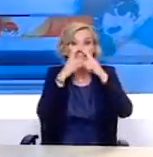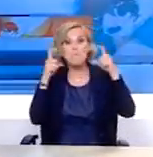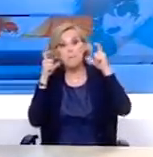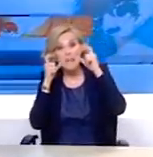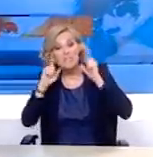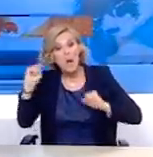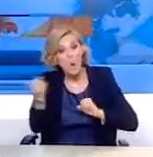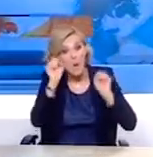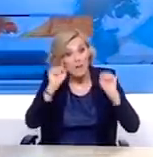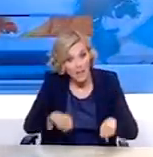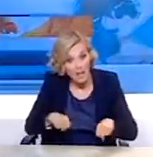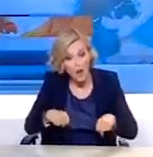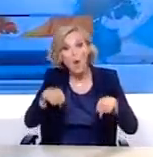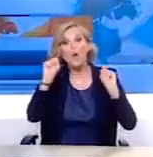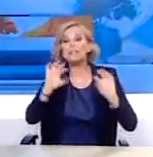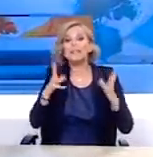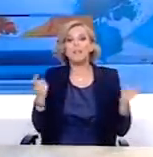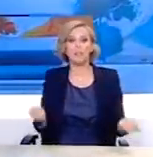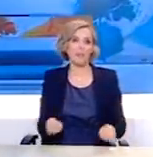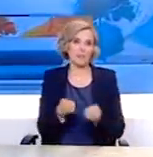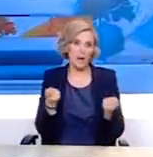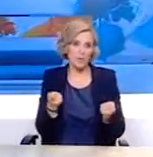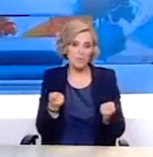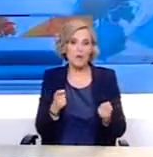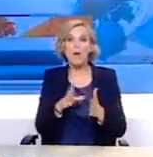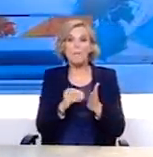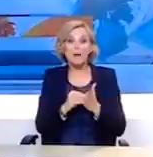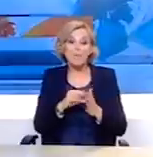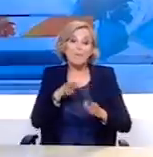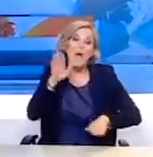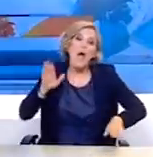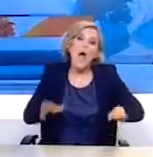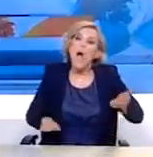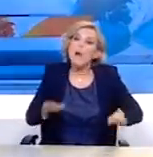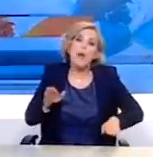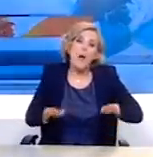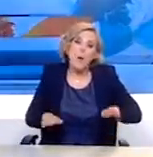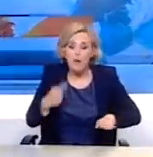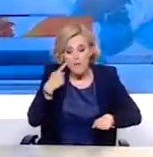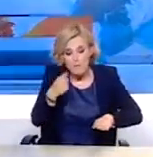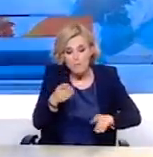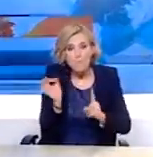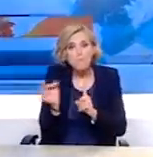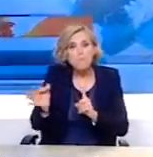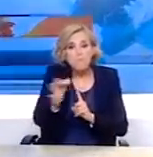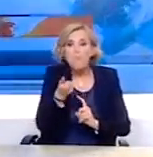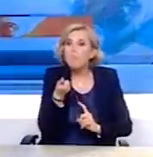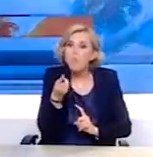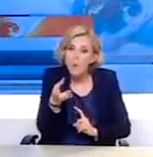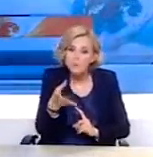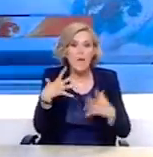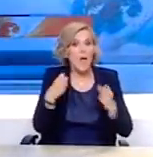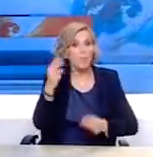και σε συγκεκριμένους χώρους και ειδικούς πληθυσμούς, όπως άνθρωποι αυξημένου κινδύνου, αλλά με σαφείς οδηγίες ώστε να αποφεύγονται οι κίνδυνοι που σας είπα